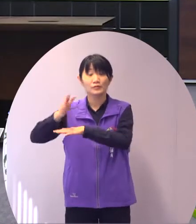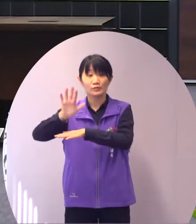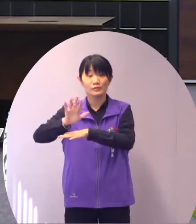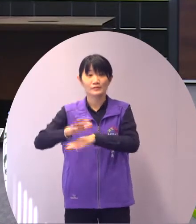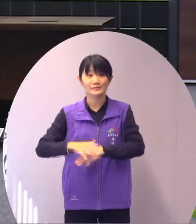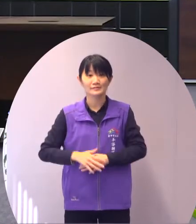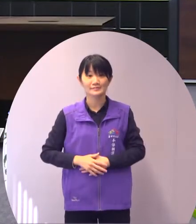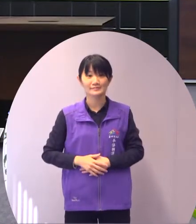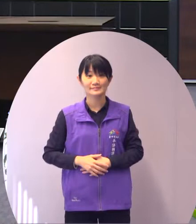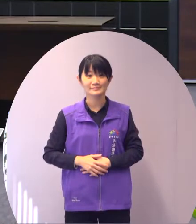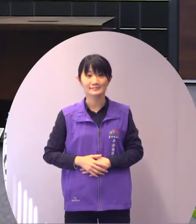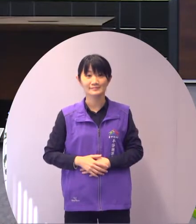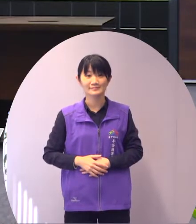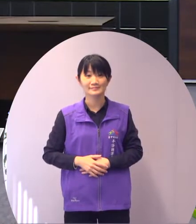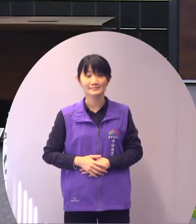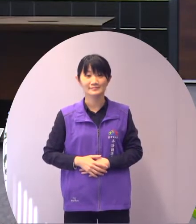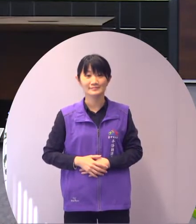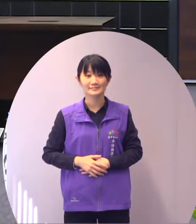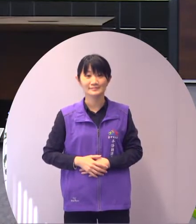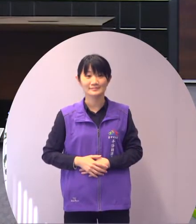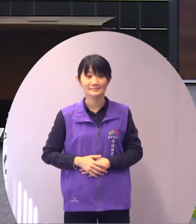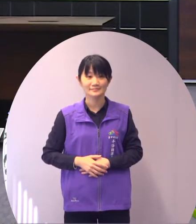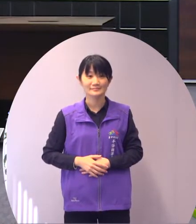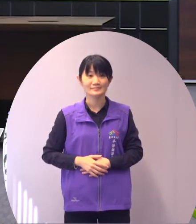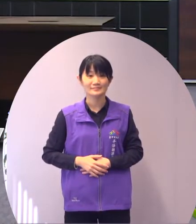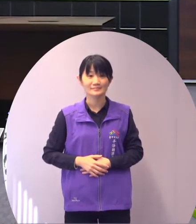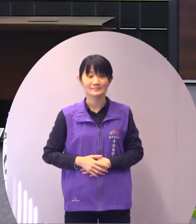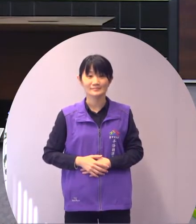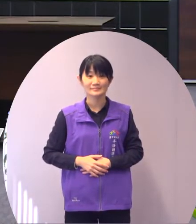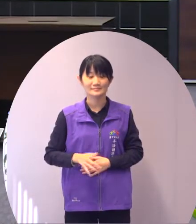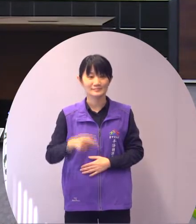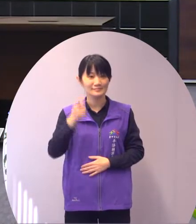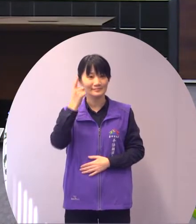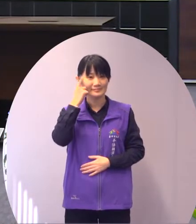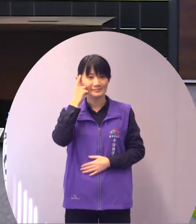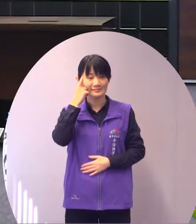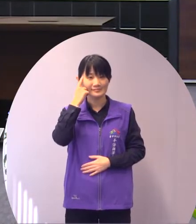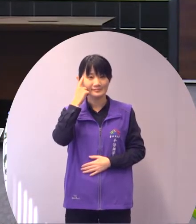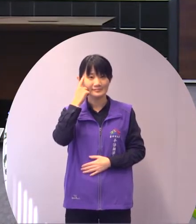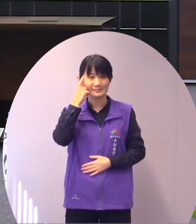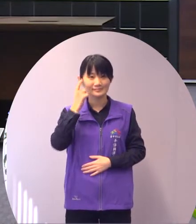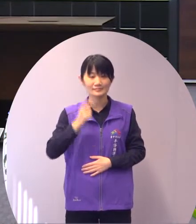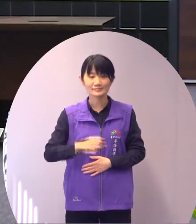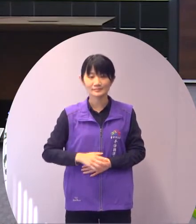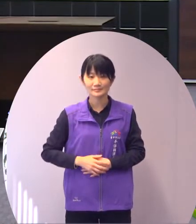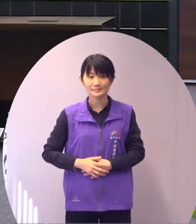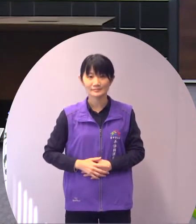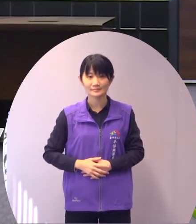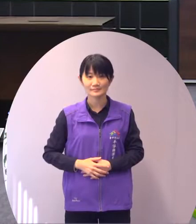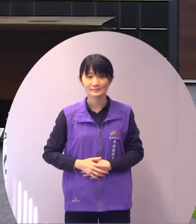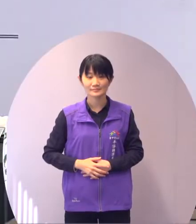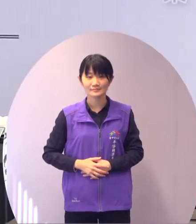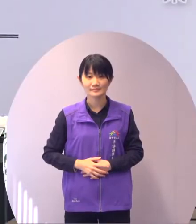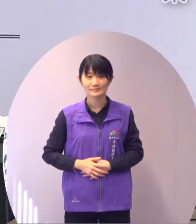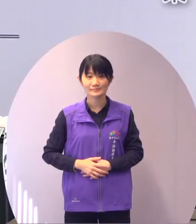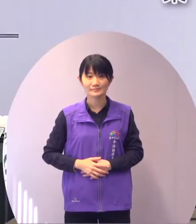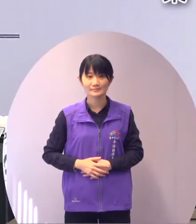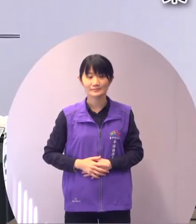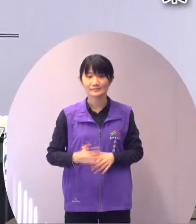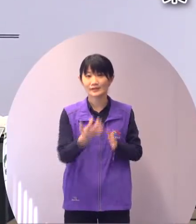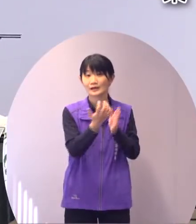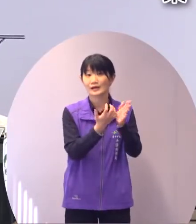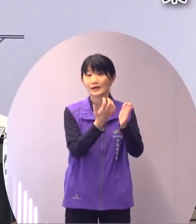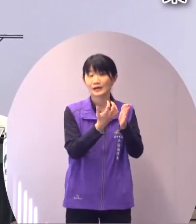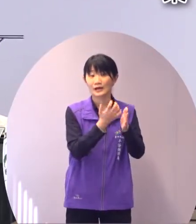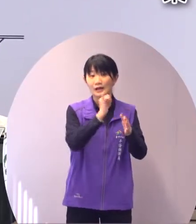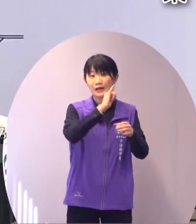个简介哈。我想这个除了刚刚玉山总干